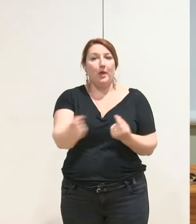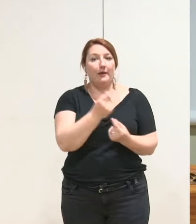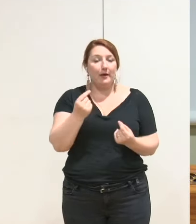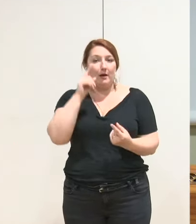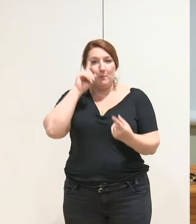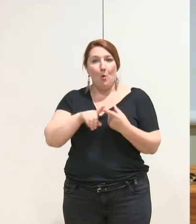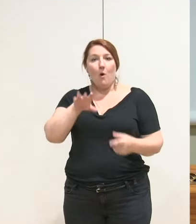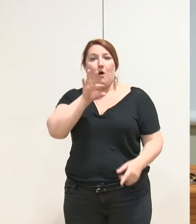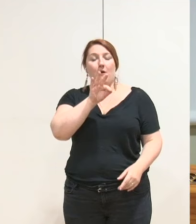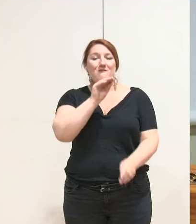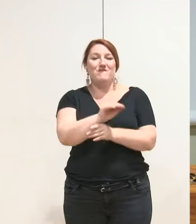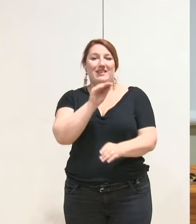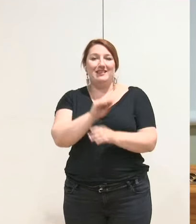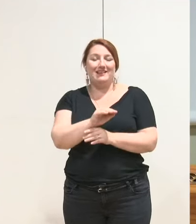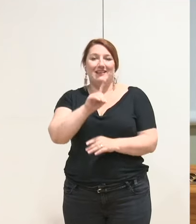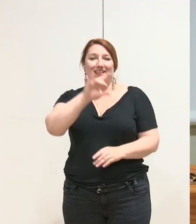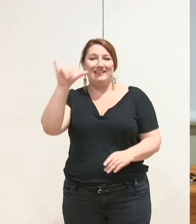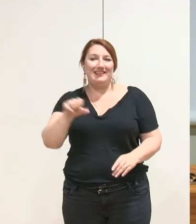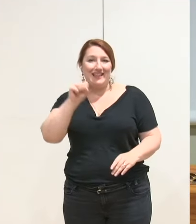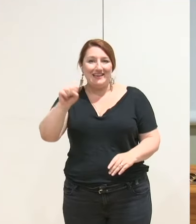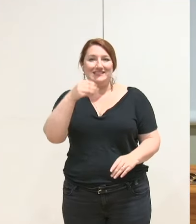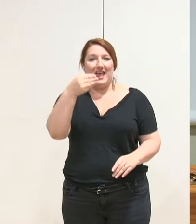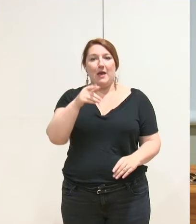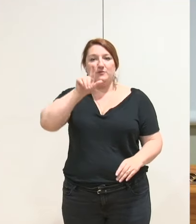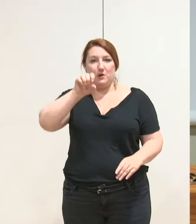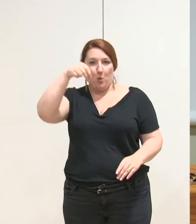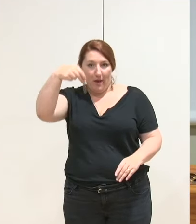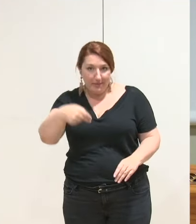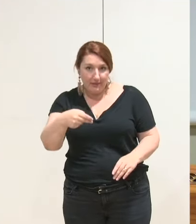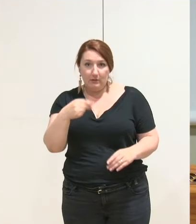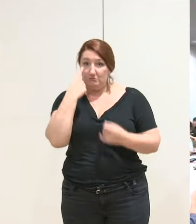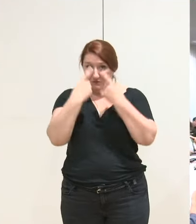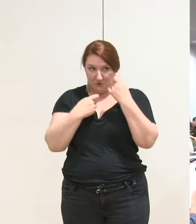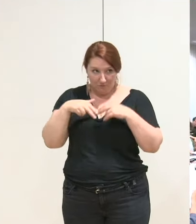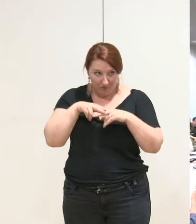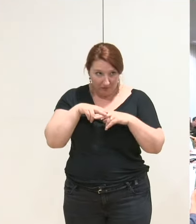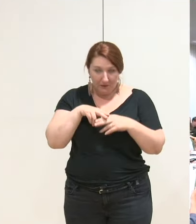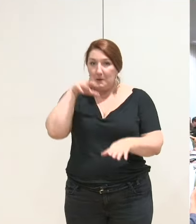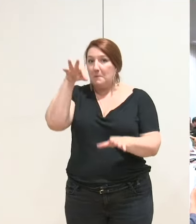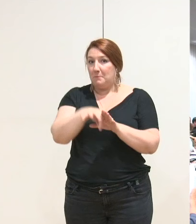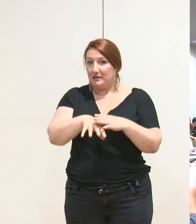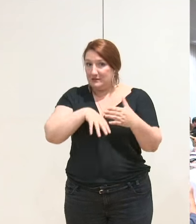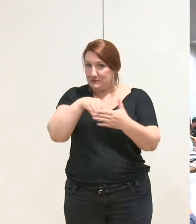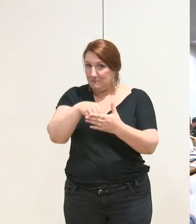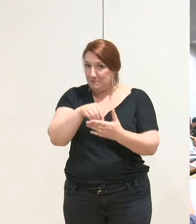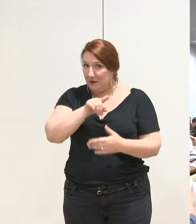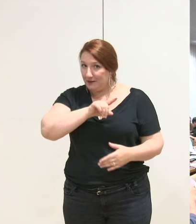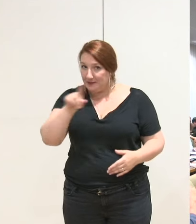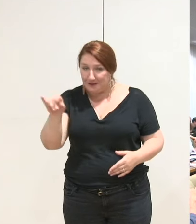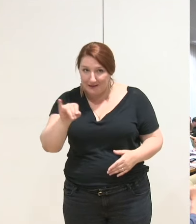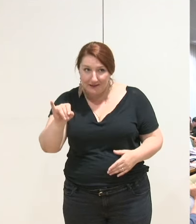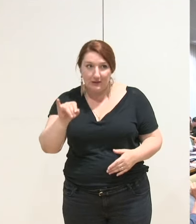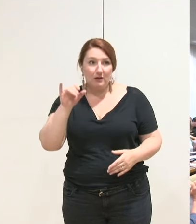Fit Days MGEN pas de question qui ne prend pas part au vote qui s'abstient qui est